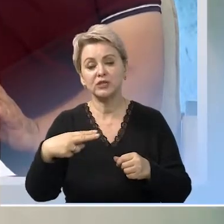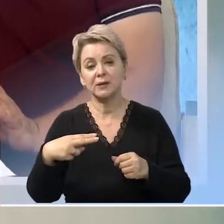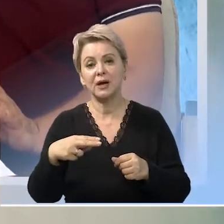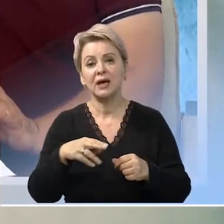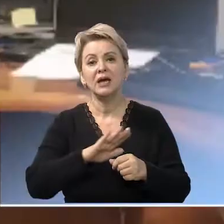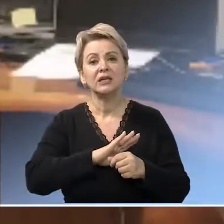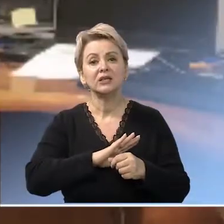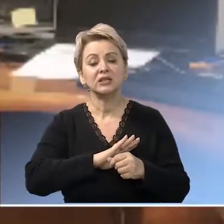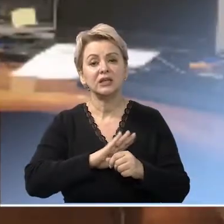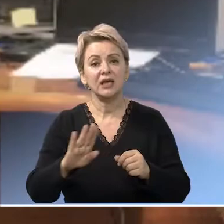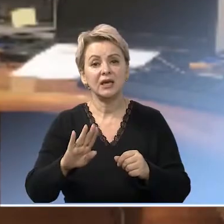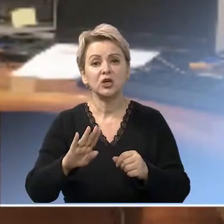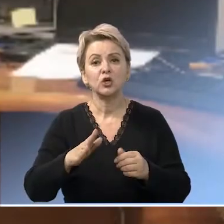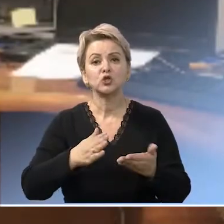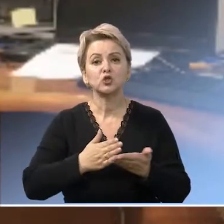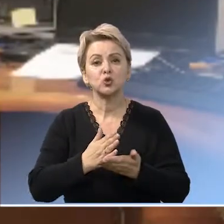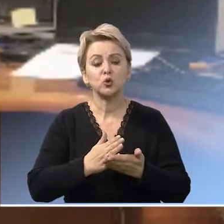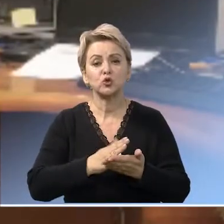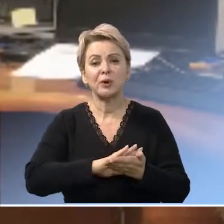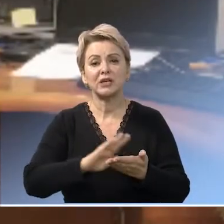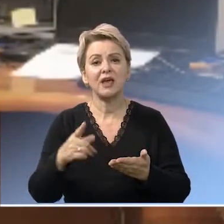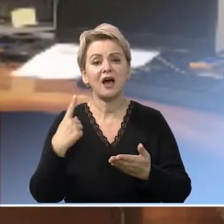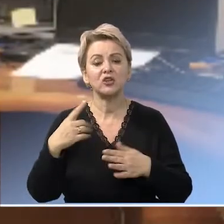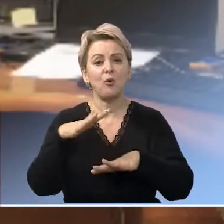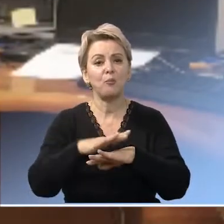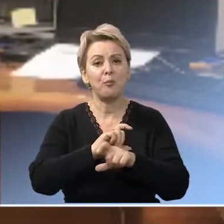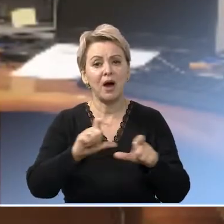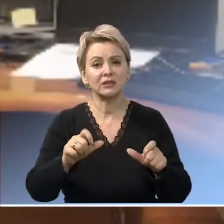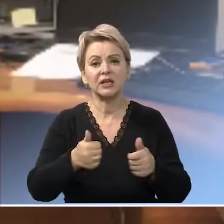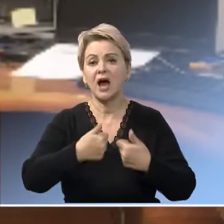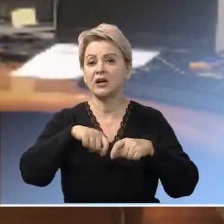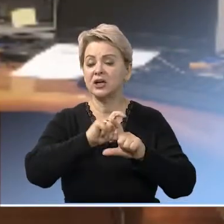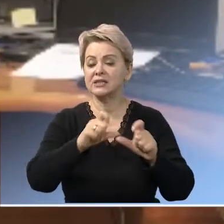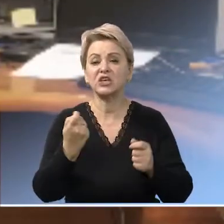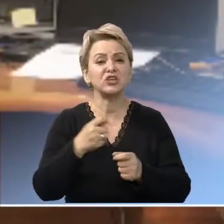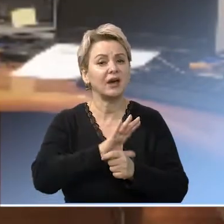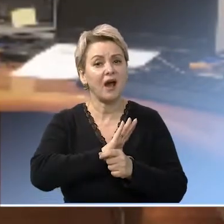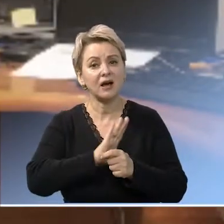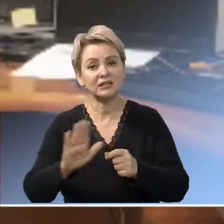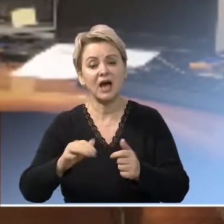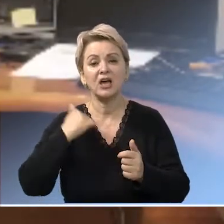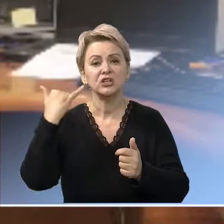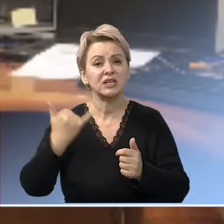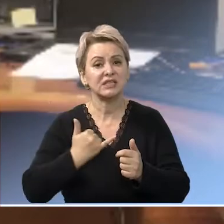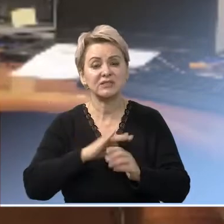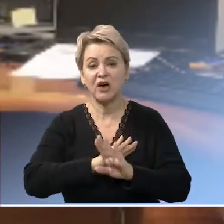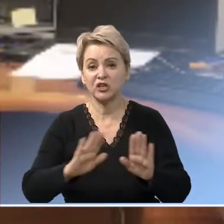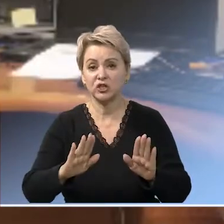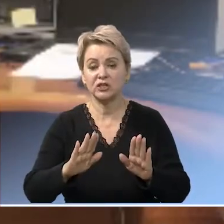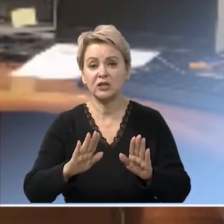что ни одна служба безопасности, ни одного банка, ни одной кредитно-финансовой организации никогда не